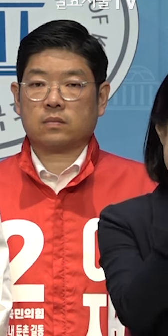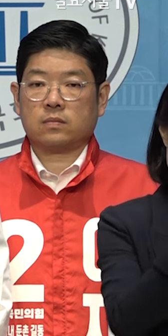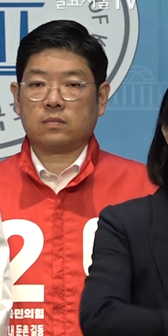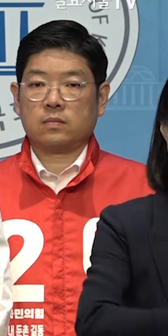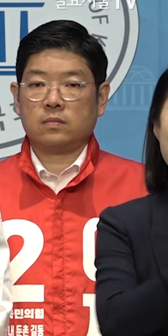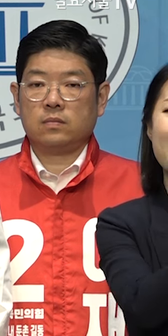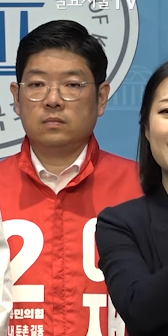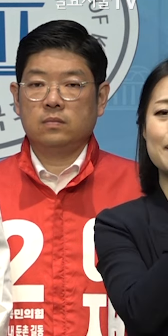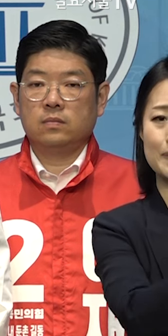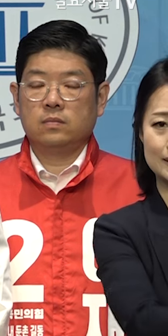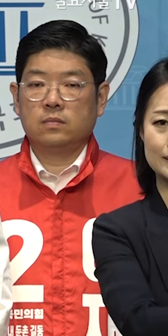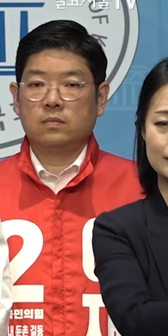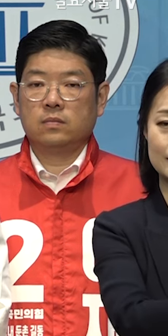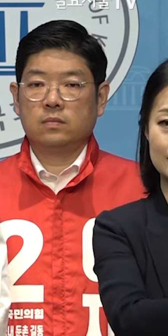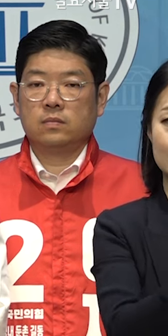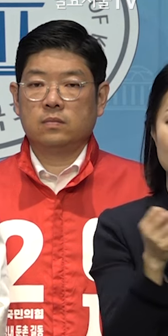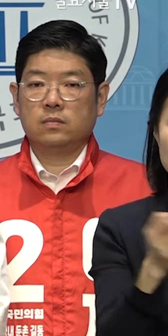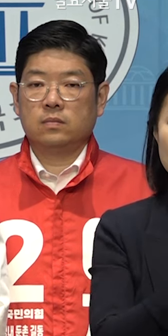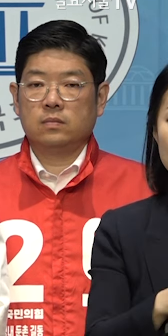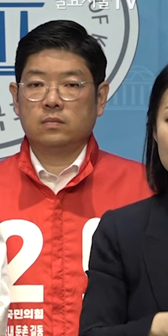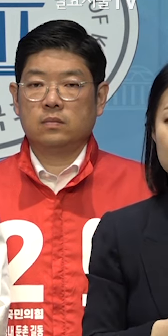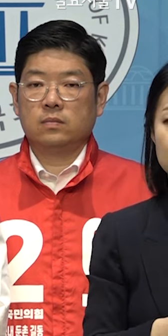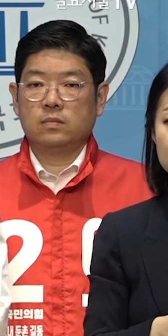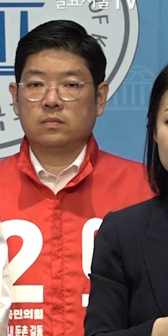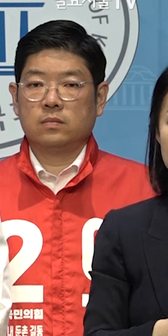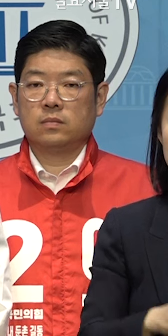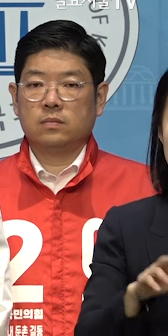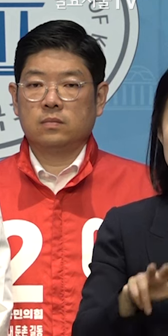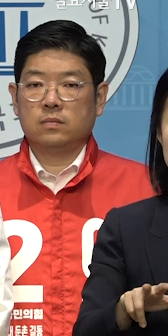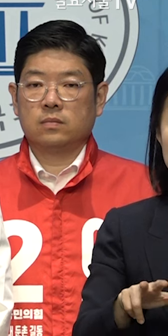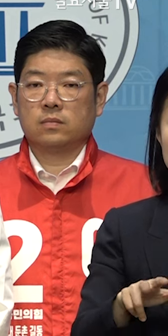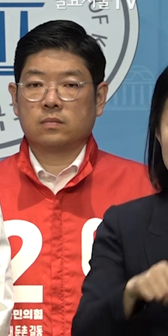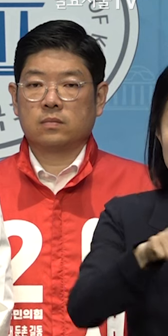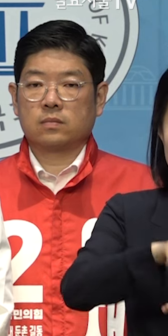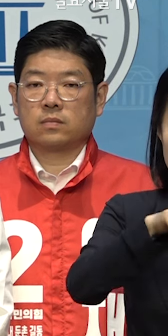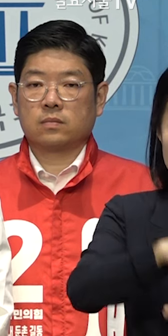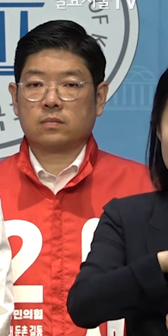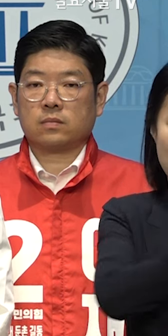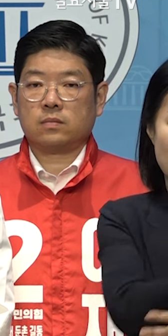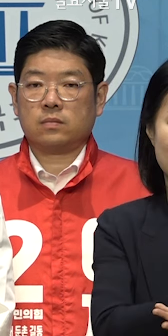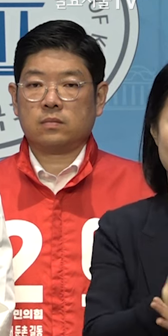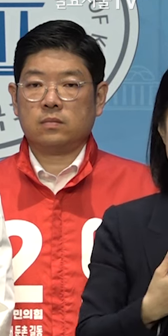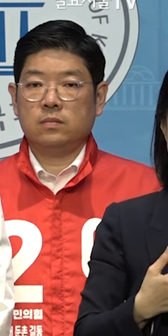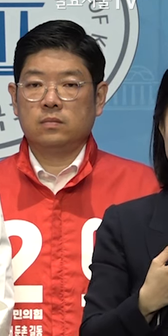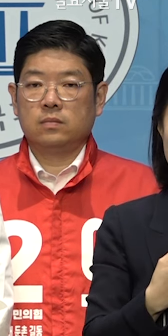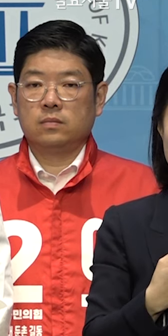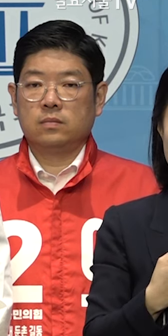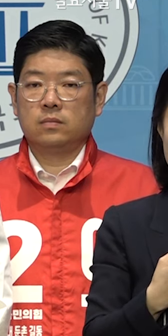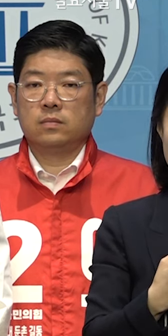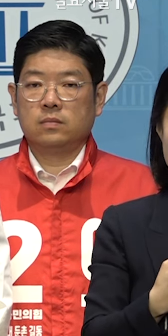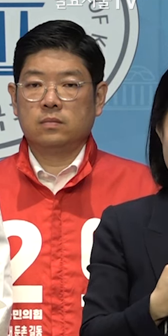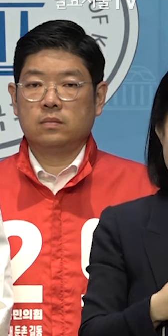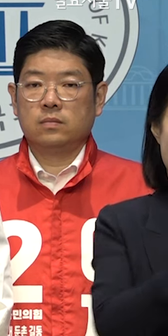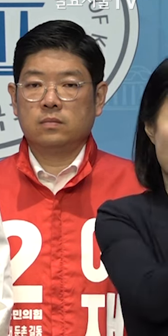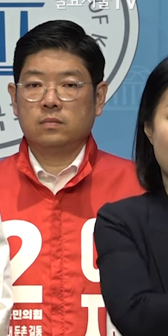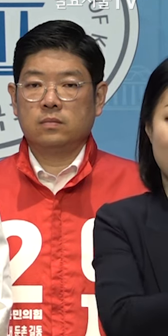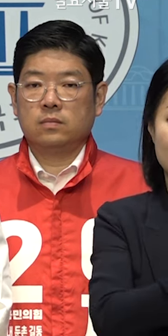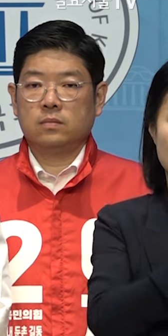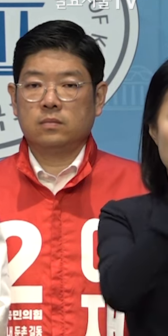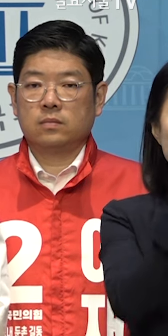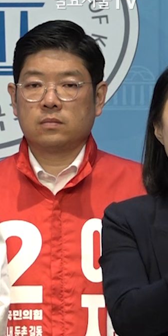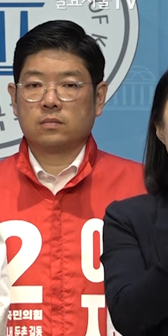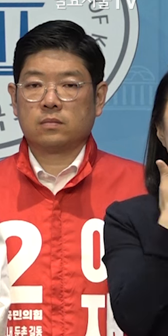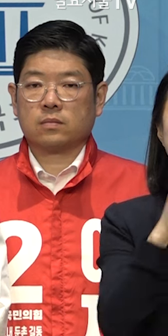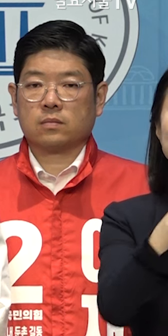모자라 대한민국을 무의 상 있없